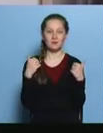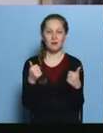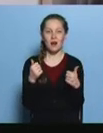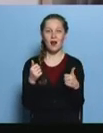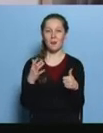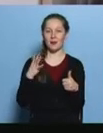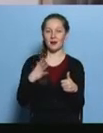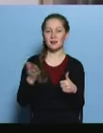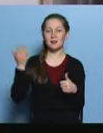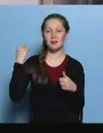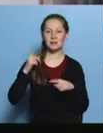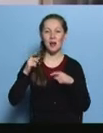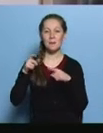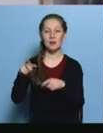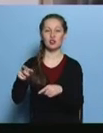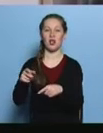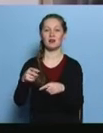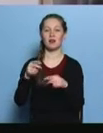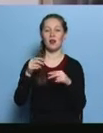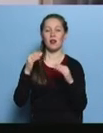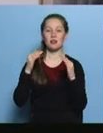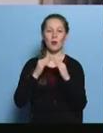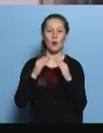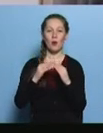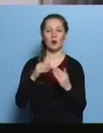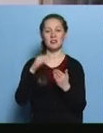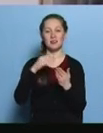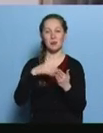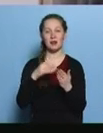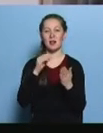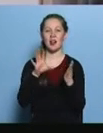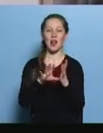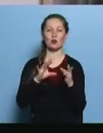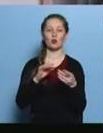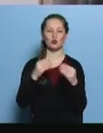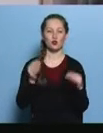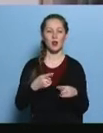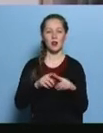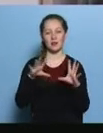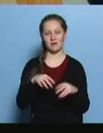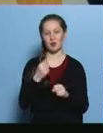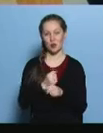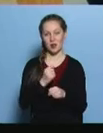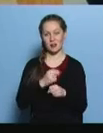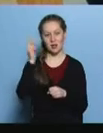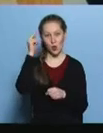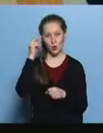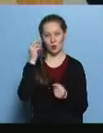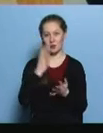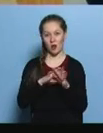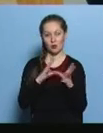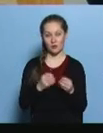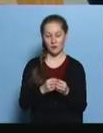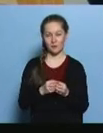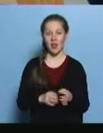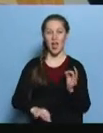домой, домашние дела, а потом еще сидеть и заполнять электронный журнал. Сейчас это все делается на уроке. Кажется, здесь готовят